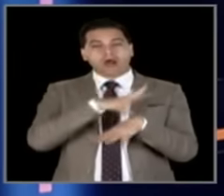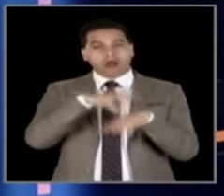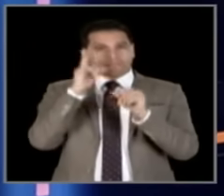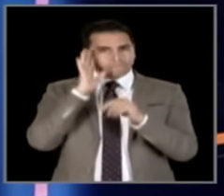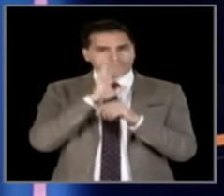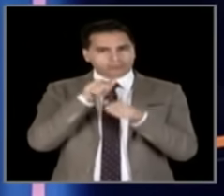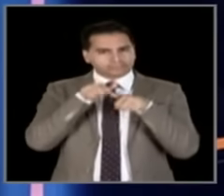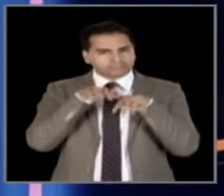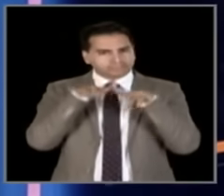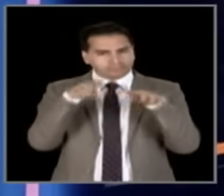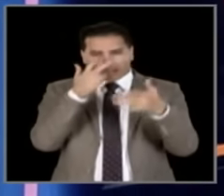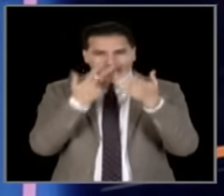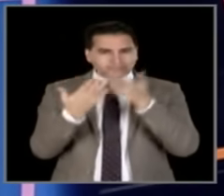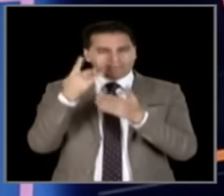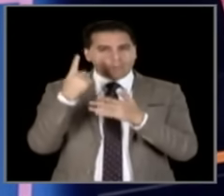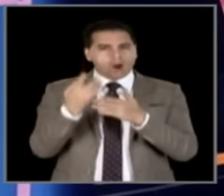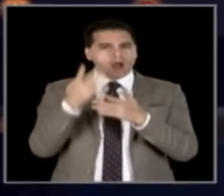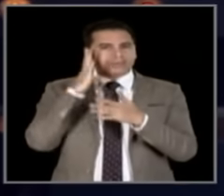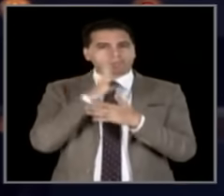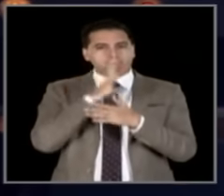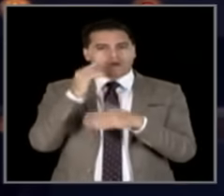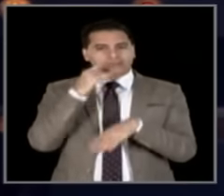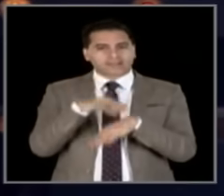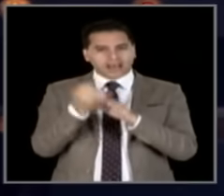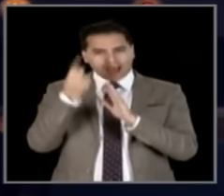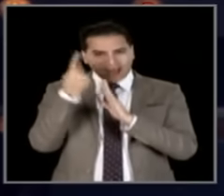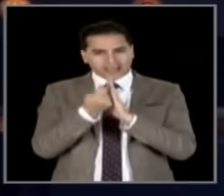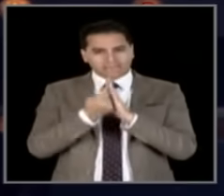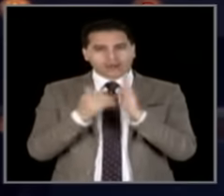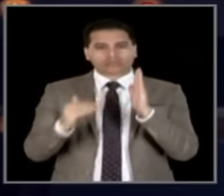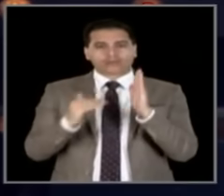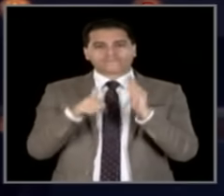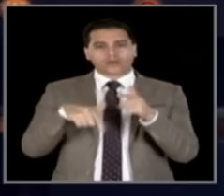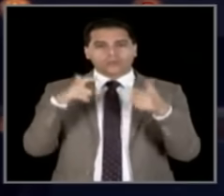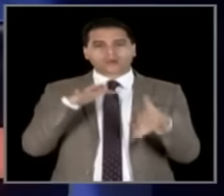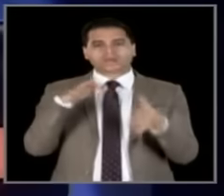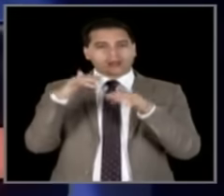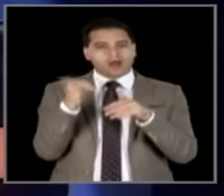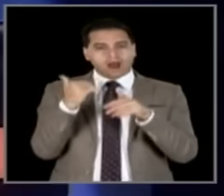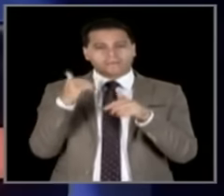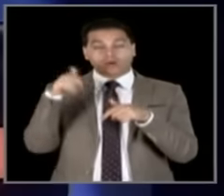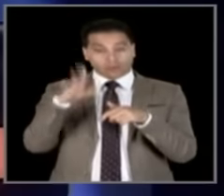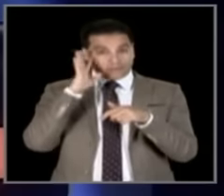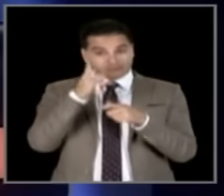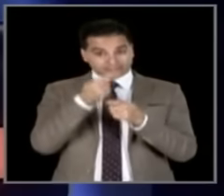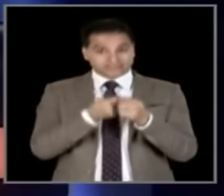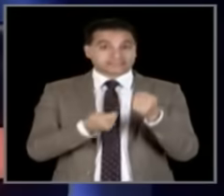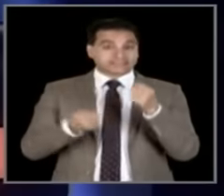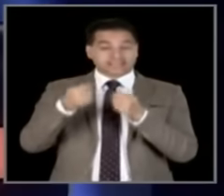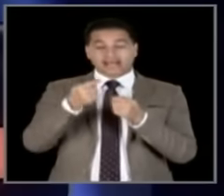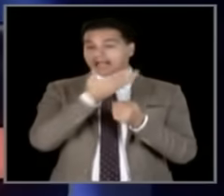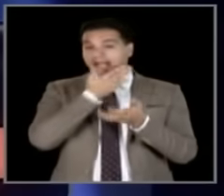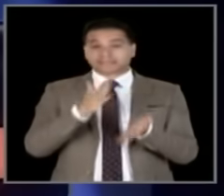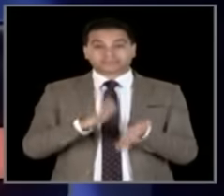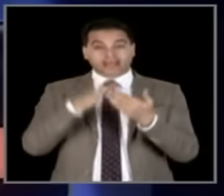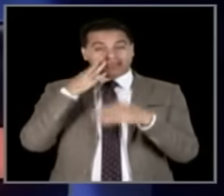الأديب الذي يعد واحداً من أحد أبرز رواد أدب الطفل في الوطن العربي، والذي يكاد ألا يخلو